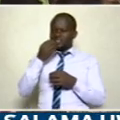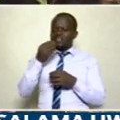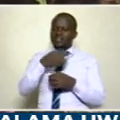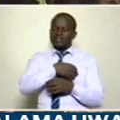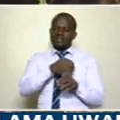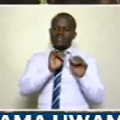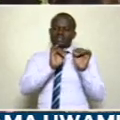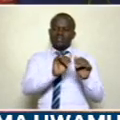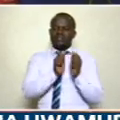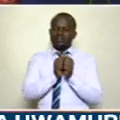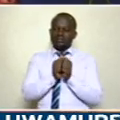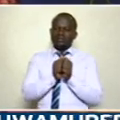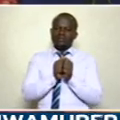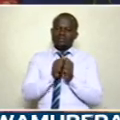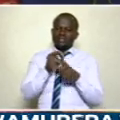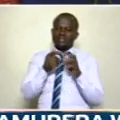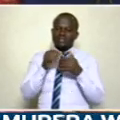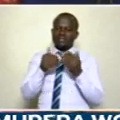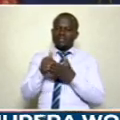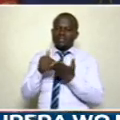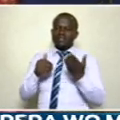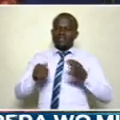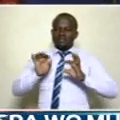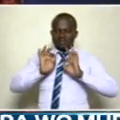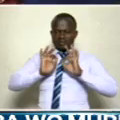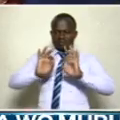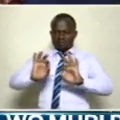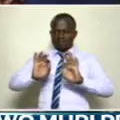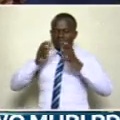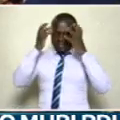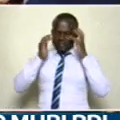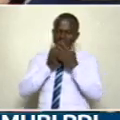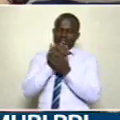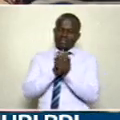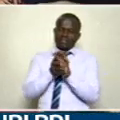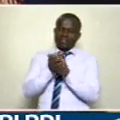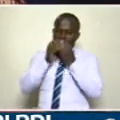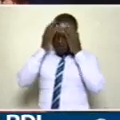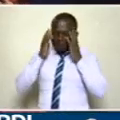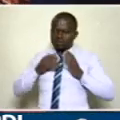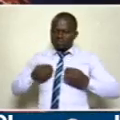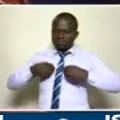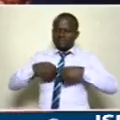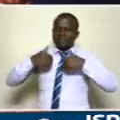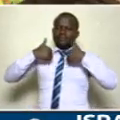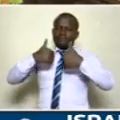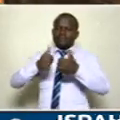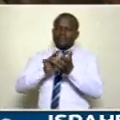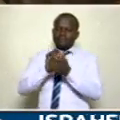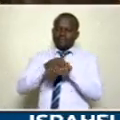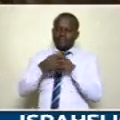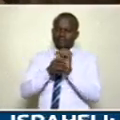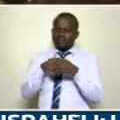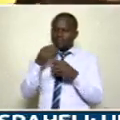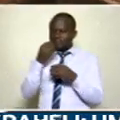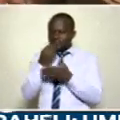ababosi basigaje. Ariko hano nyine tumeze neza, turoga, turakaraba, turambara, turisiga,